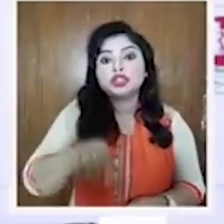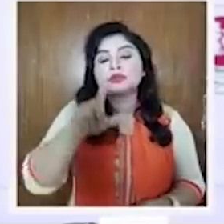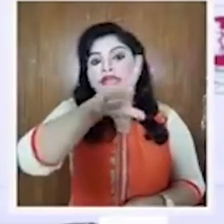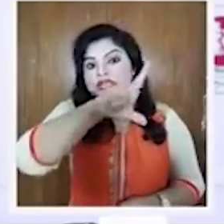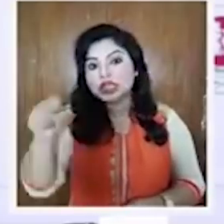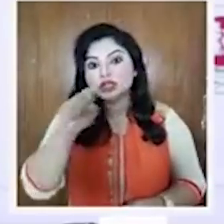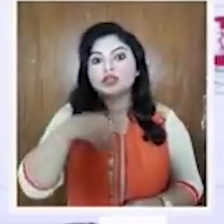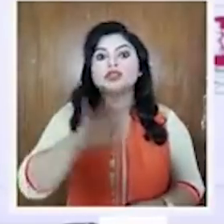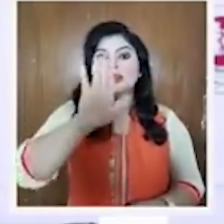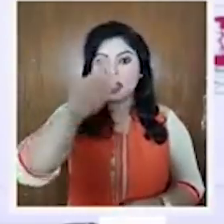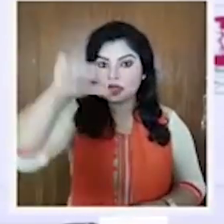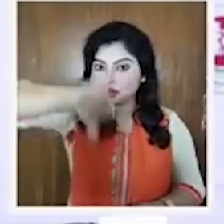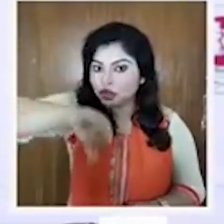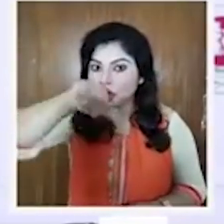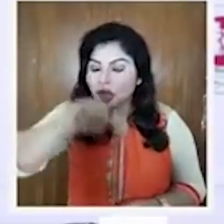1,488 জন,